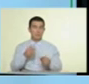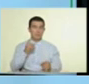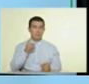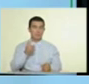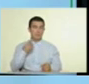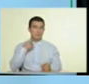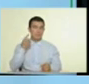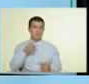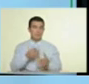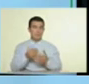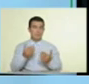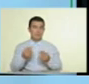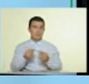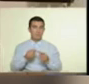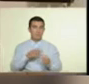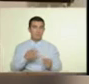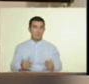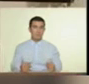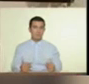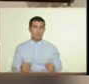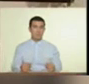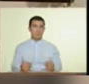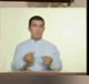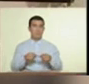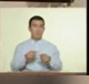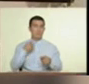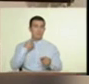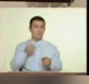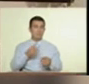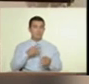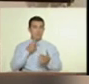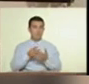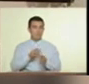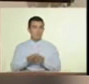noma'lum son 5 ga teng bo'ldi. Mana bu topshiriqni ham bajarib oldik.